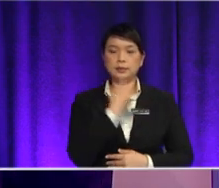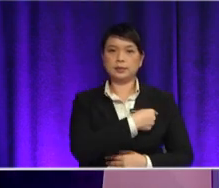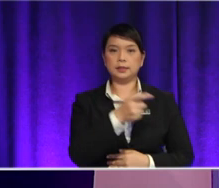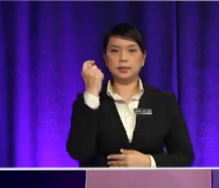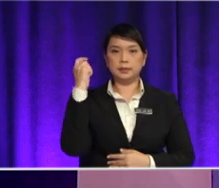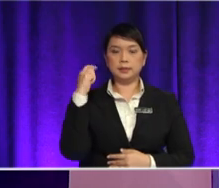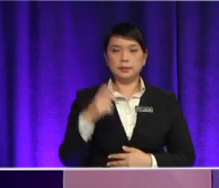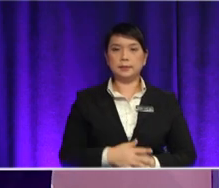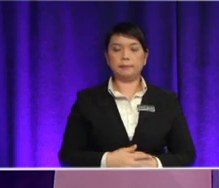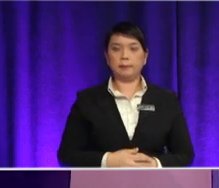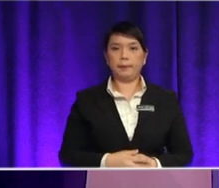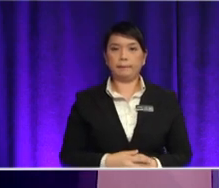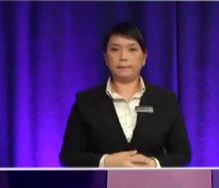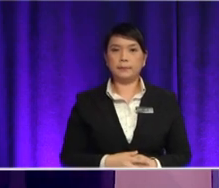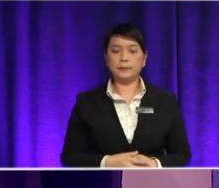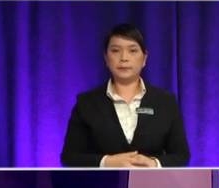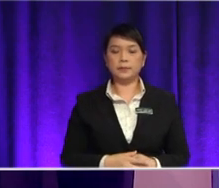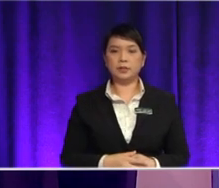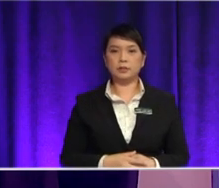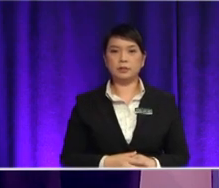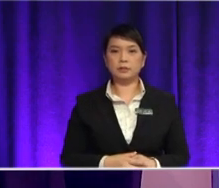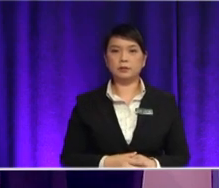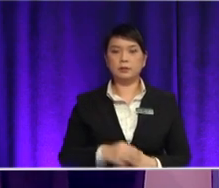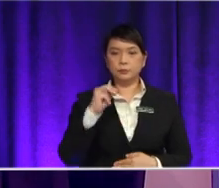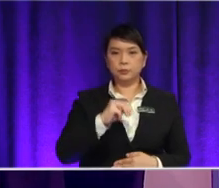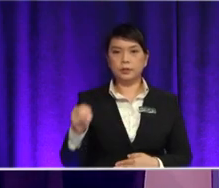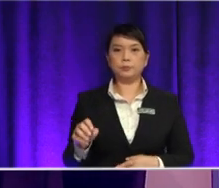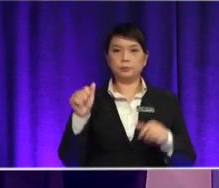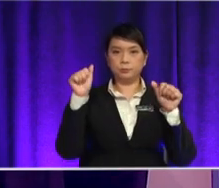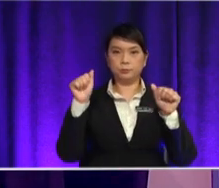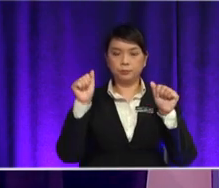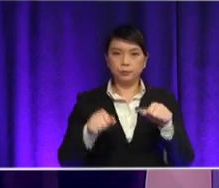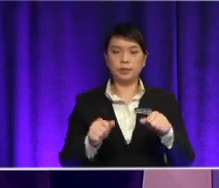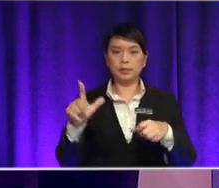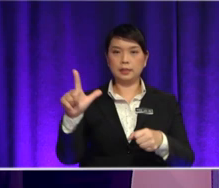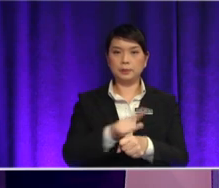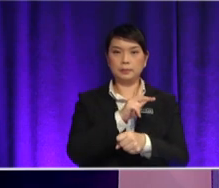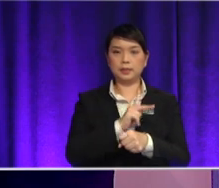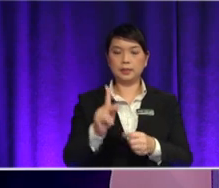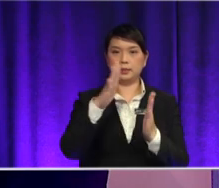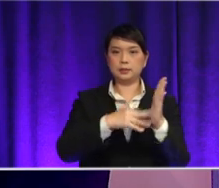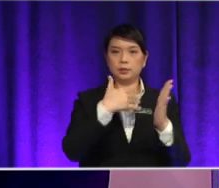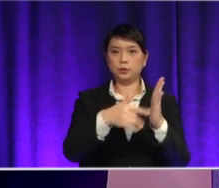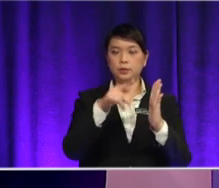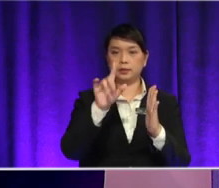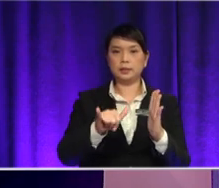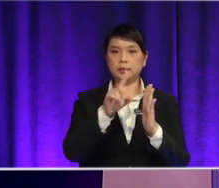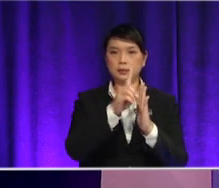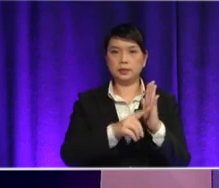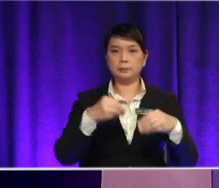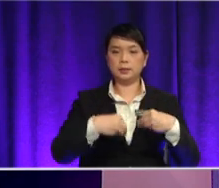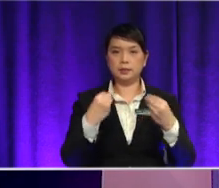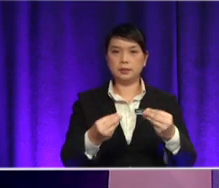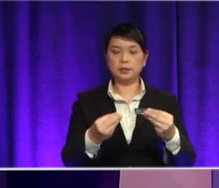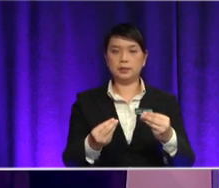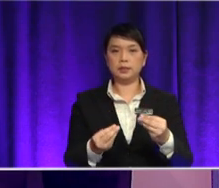Baik. Okey. So saya rasa murid boleh lengkapkan jadual yang diberi. Kita ada